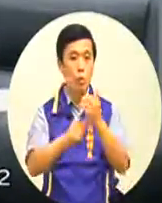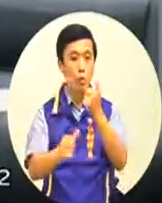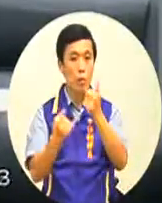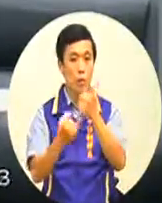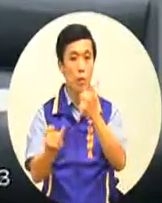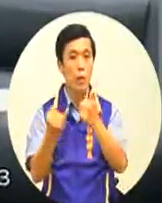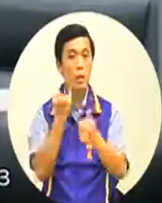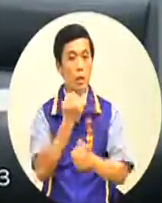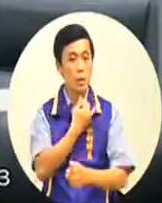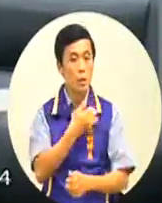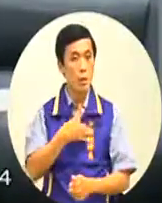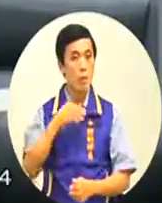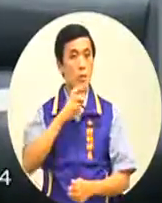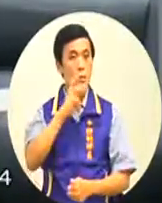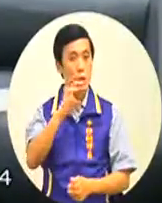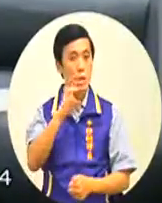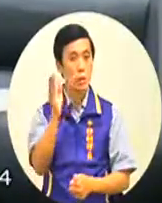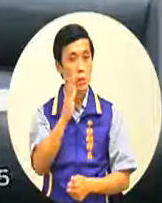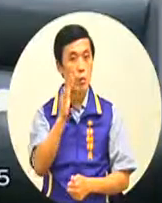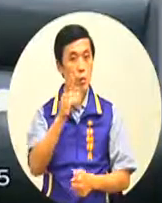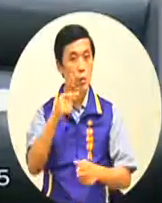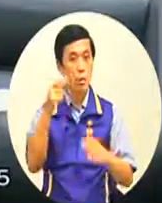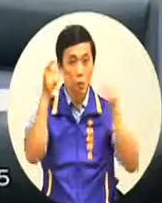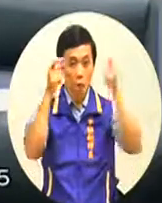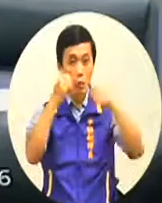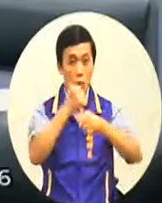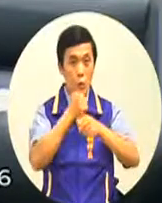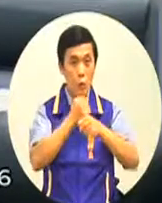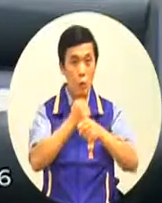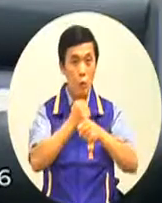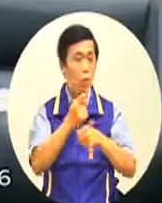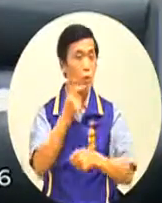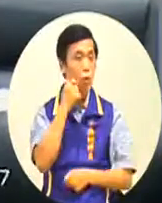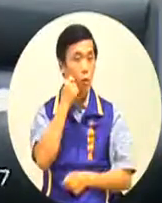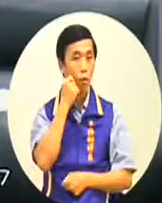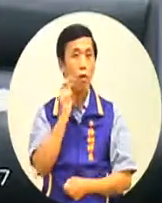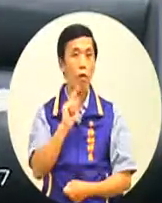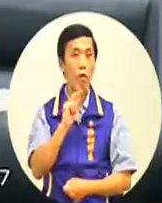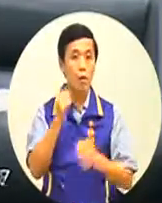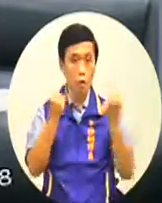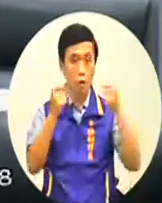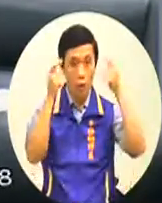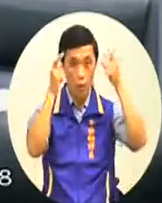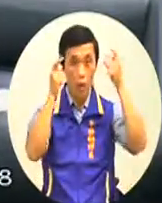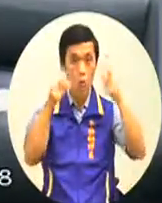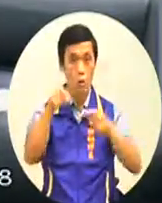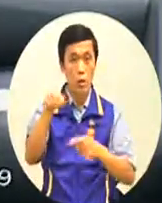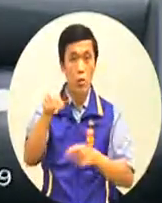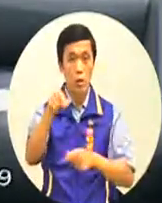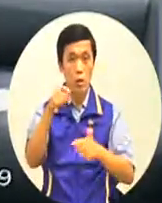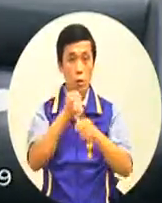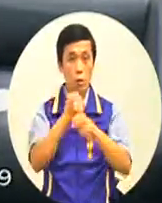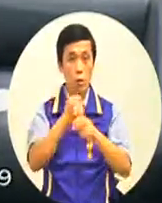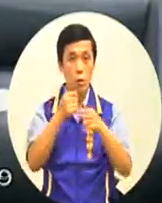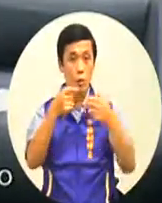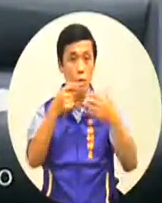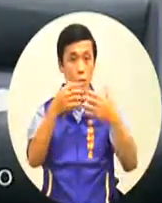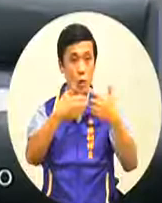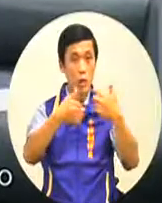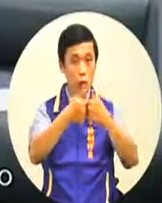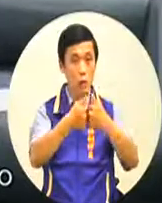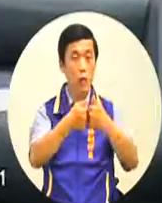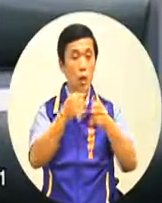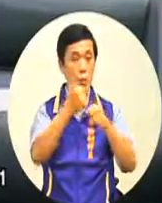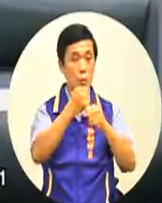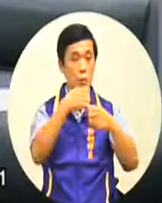30岁左右，很难在高雄就业。那如果在高雄，大概他的那个工作的机会，还有工作的质跟